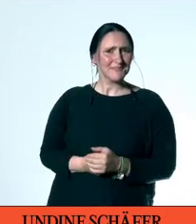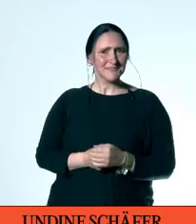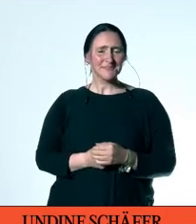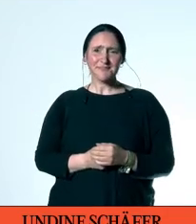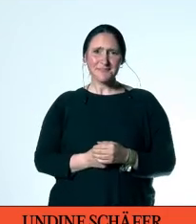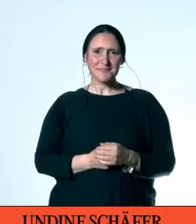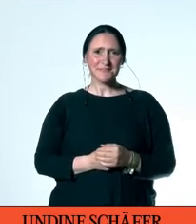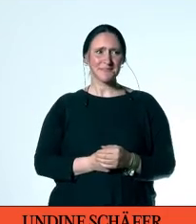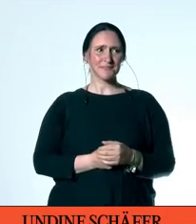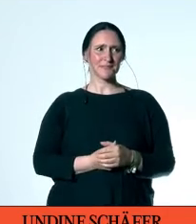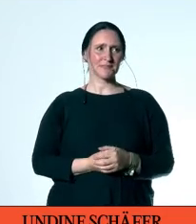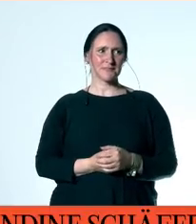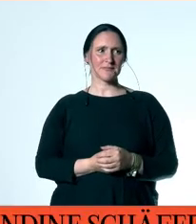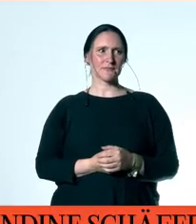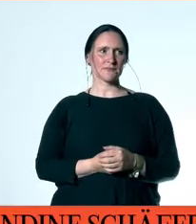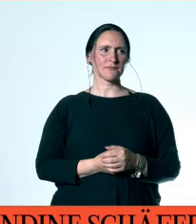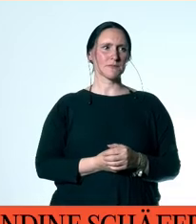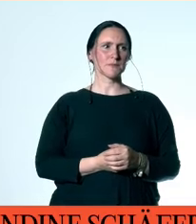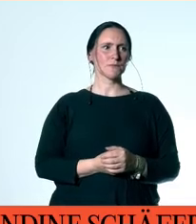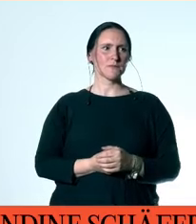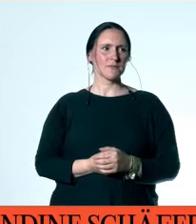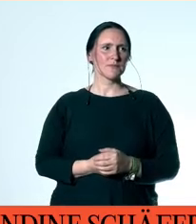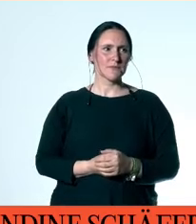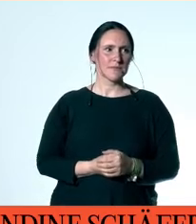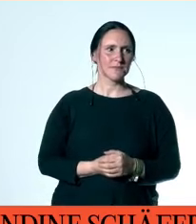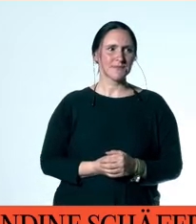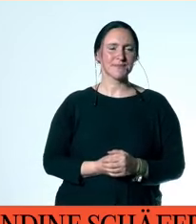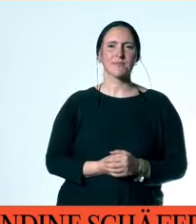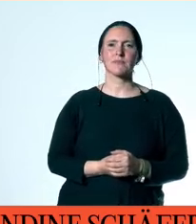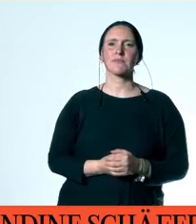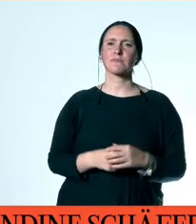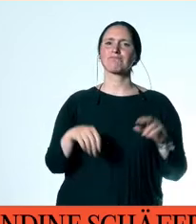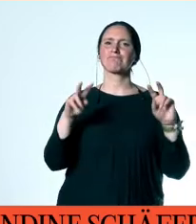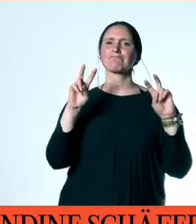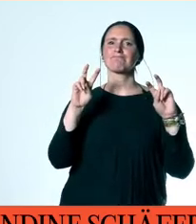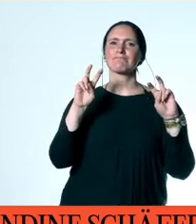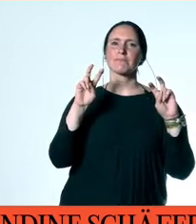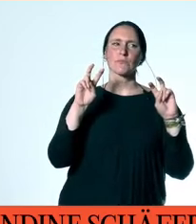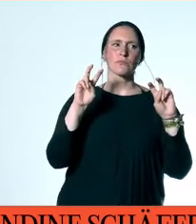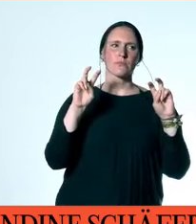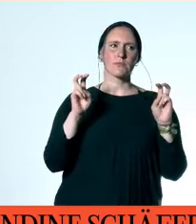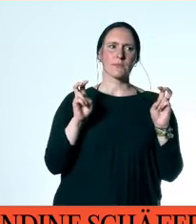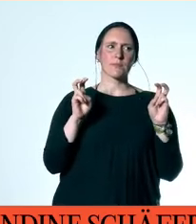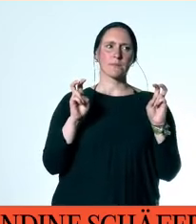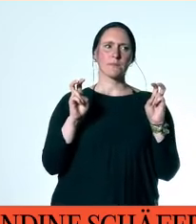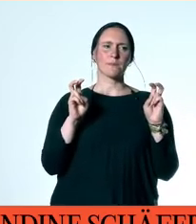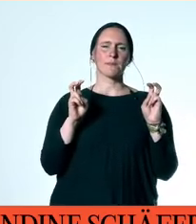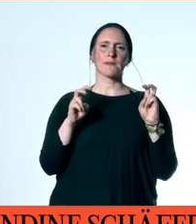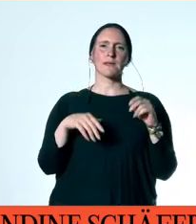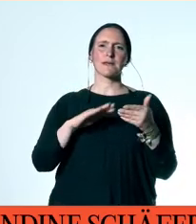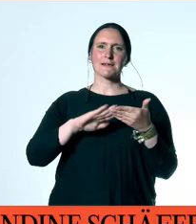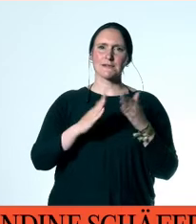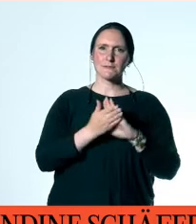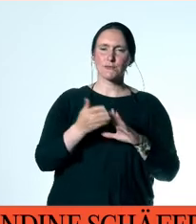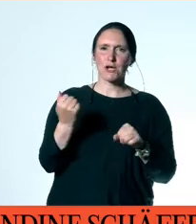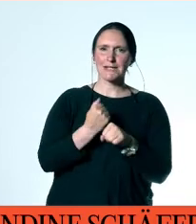Hello. So this work is called Fa'amomo, which means fable in Samoan, and it's a practice of